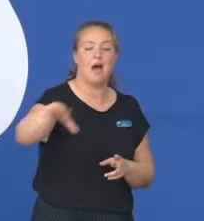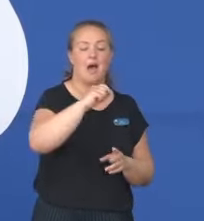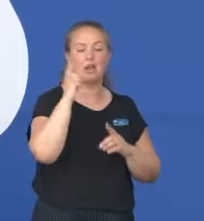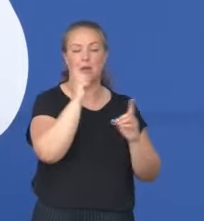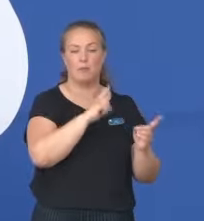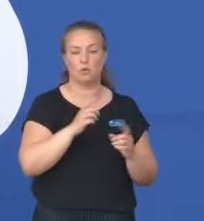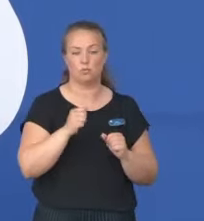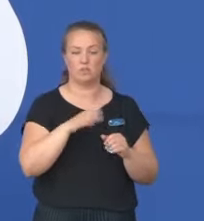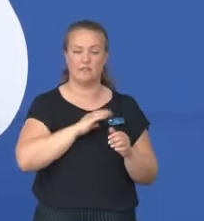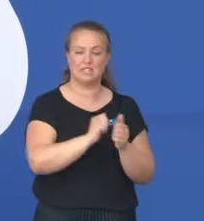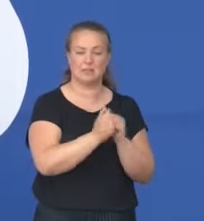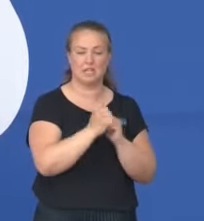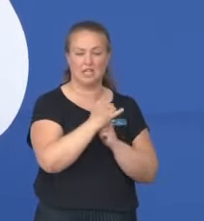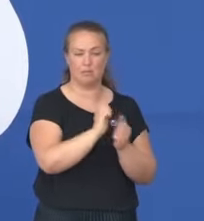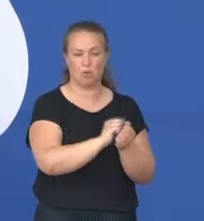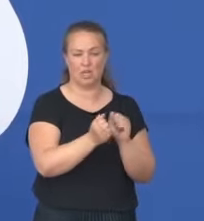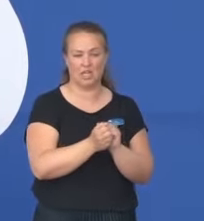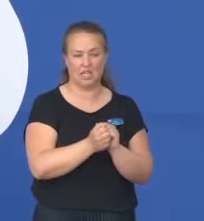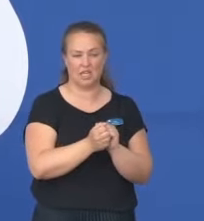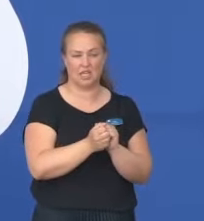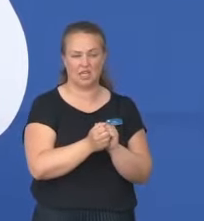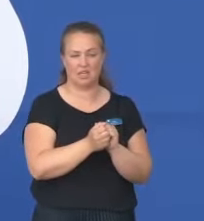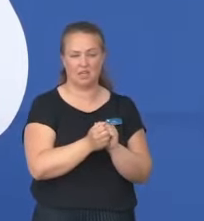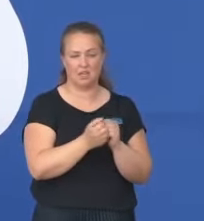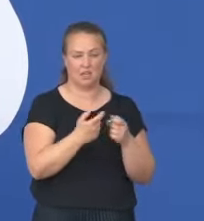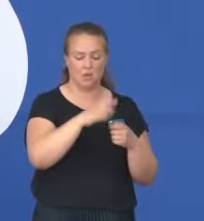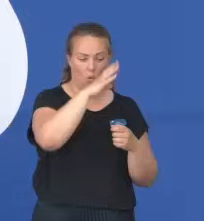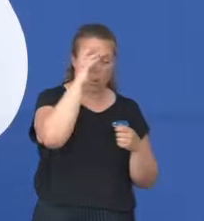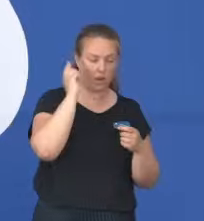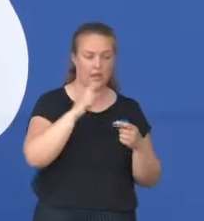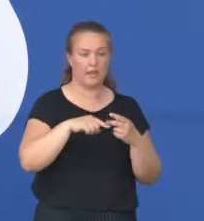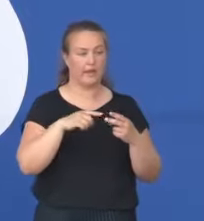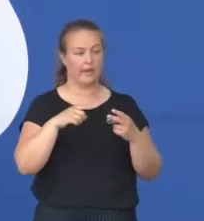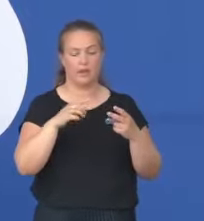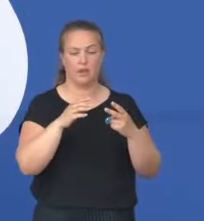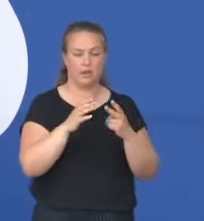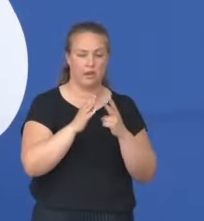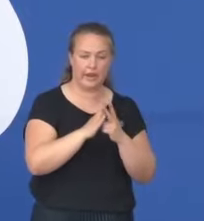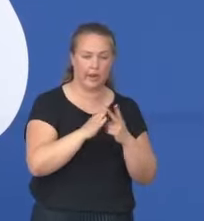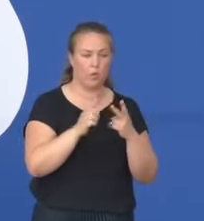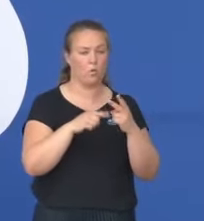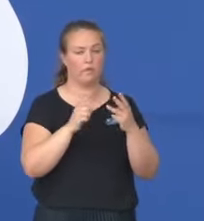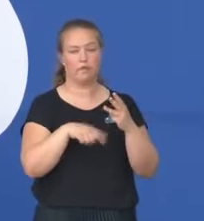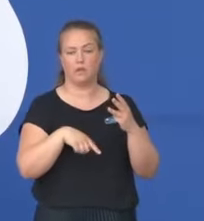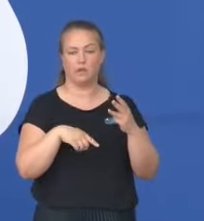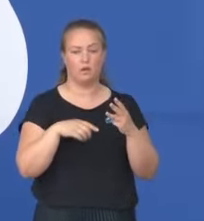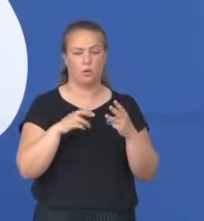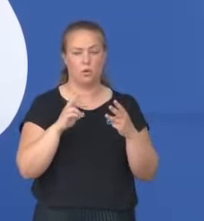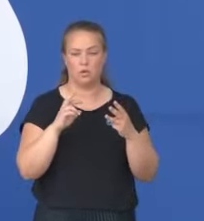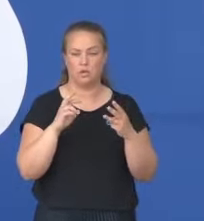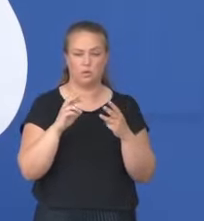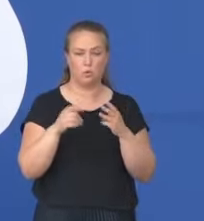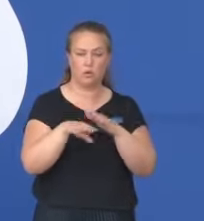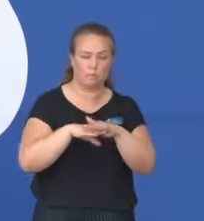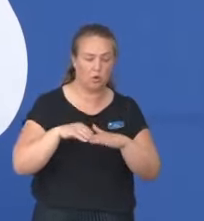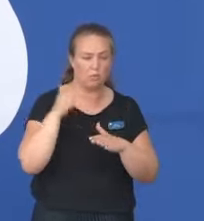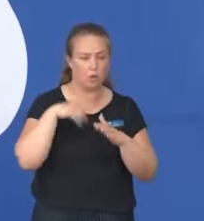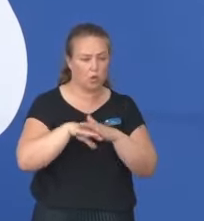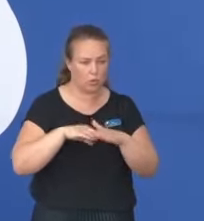ålderskategori, utan ursprung, etnicitet, religionstillhörighet, alltså allt sånt är superviktigt för att människor ska känna sig representerade